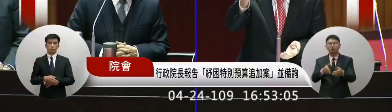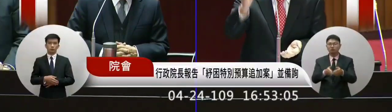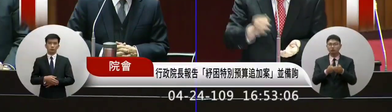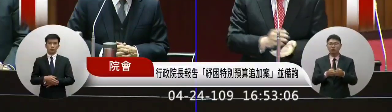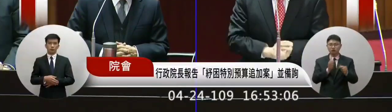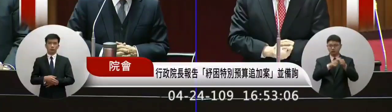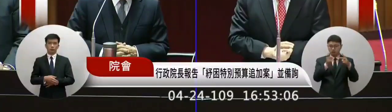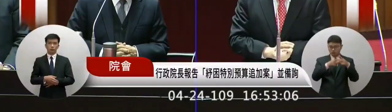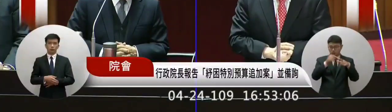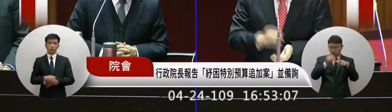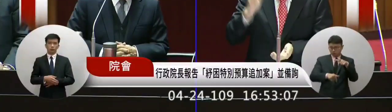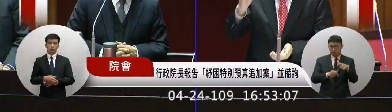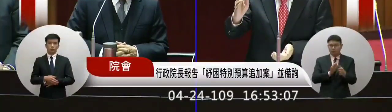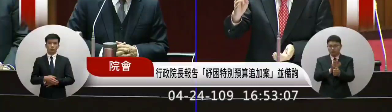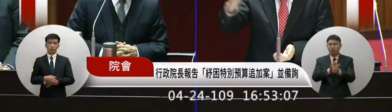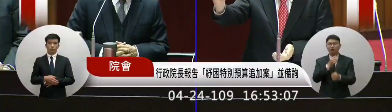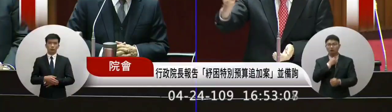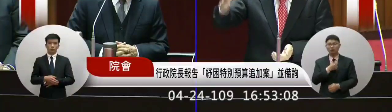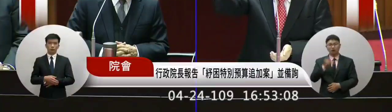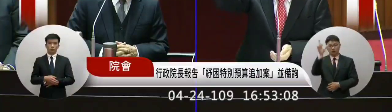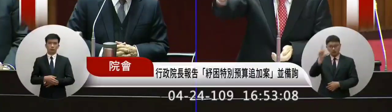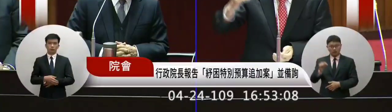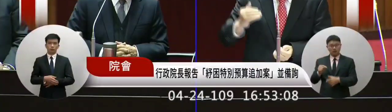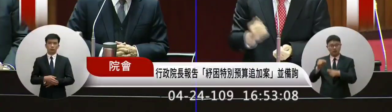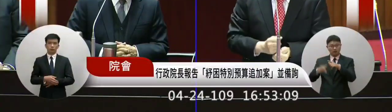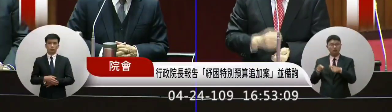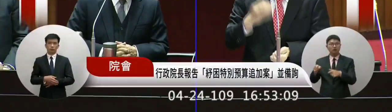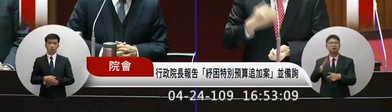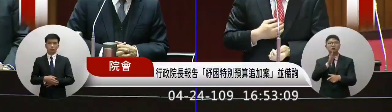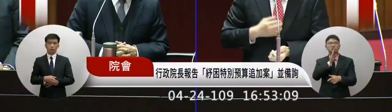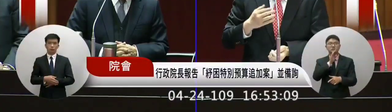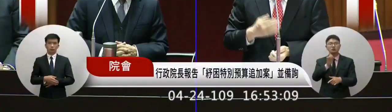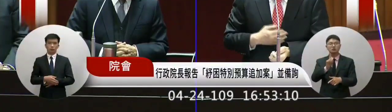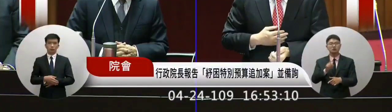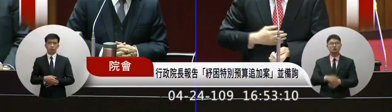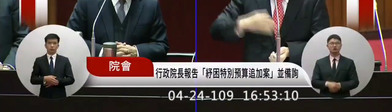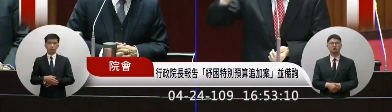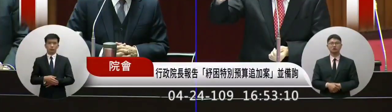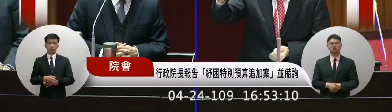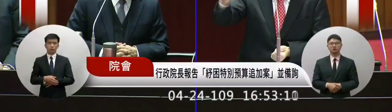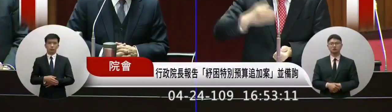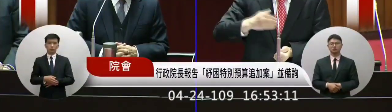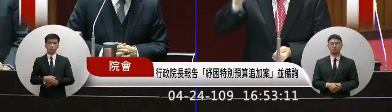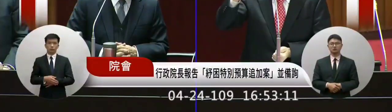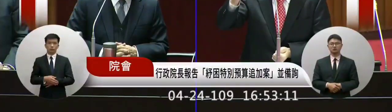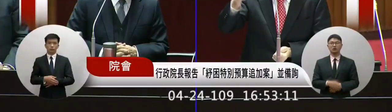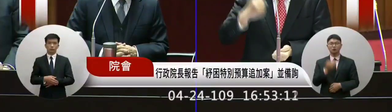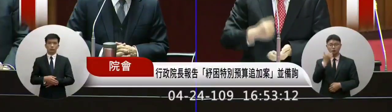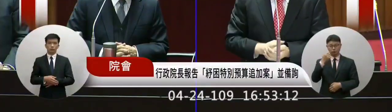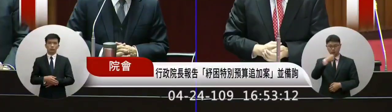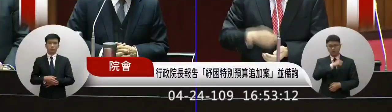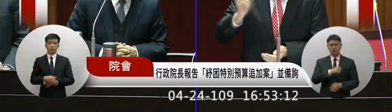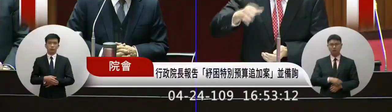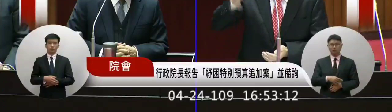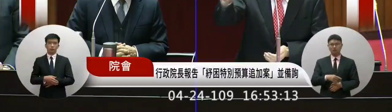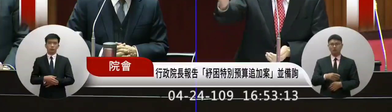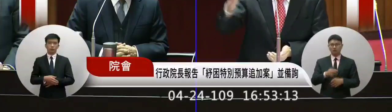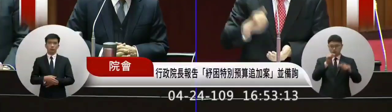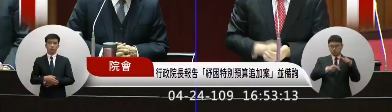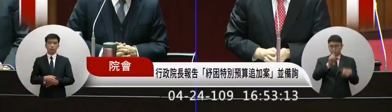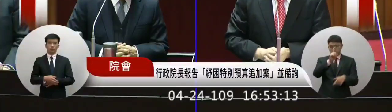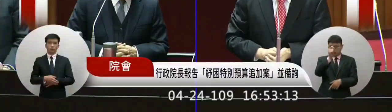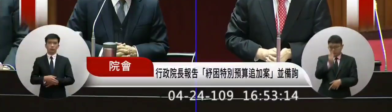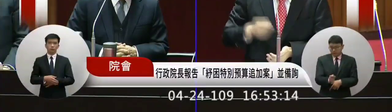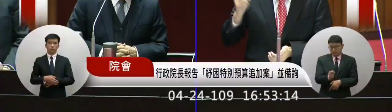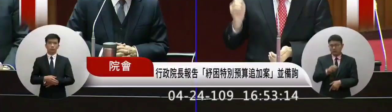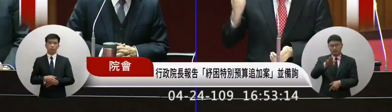举个例，意大利这么做，只要营业额在多少以下，我举例来讲，如果台湾在营业额在1亿以下，过去有